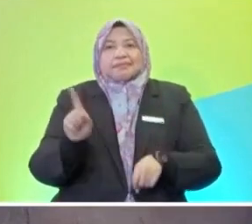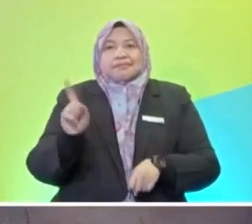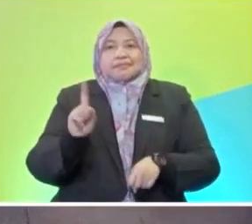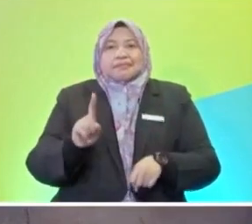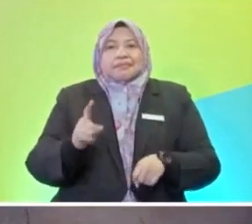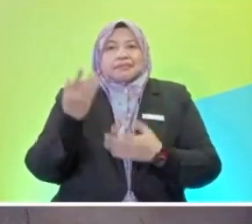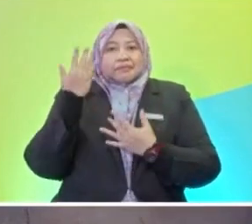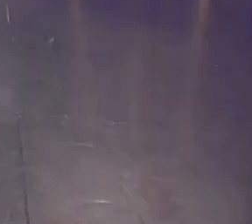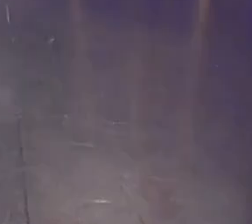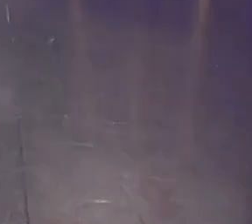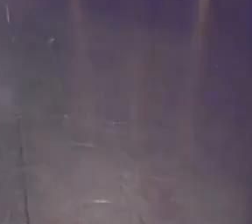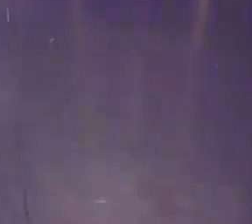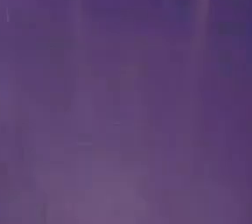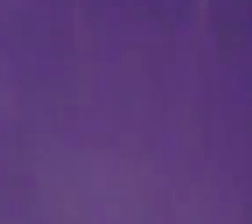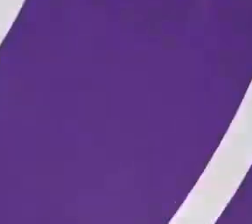TVN